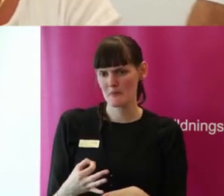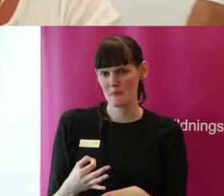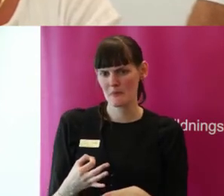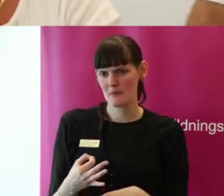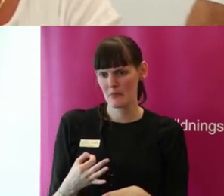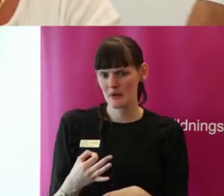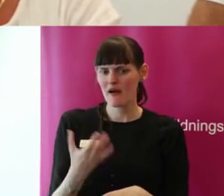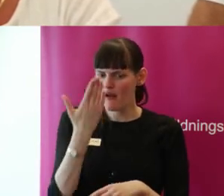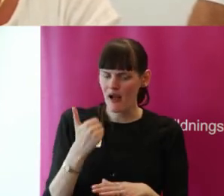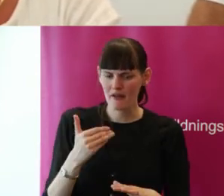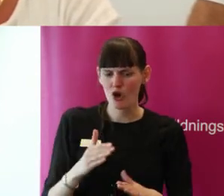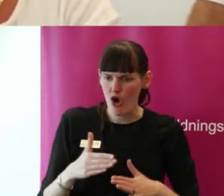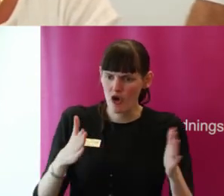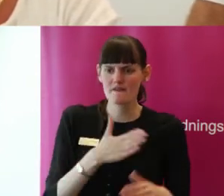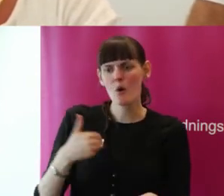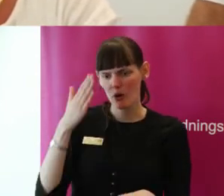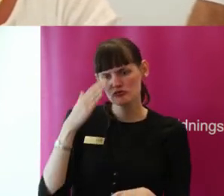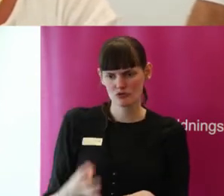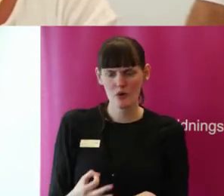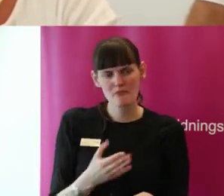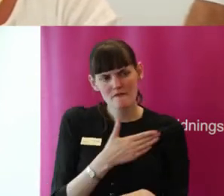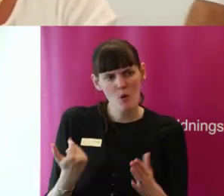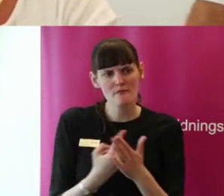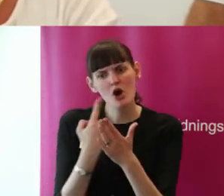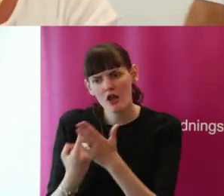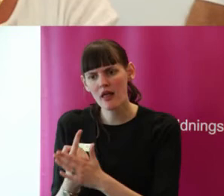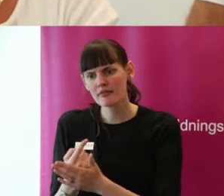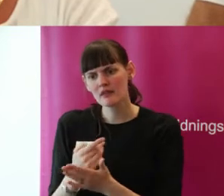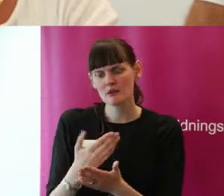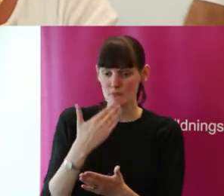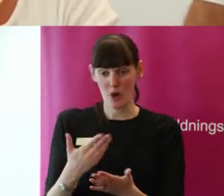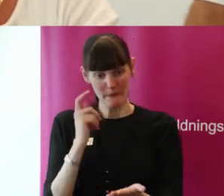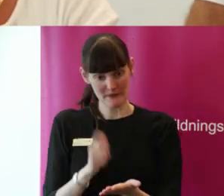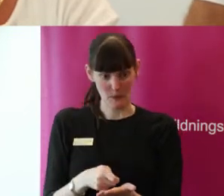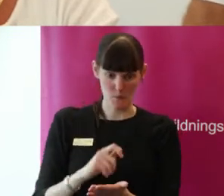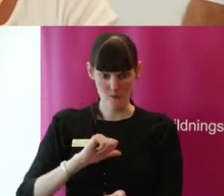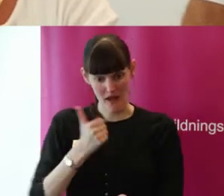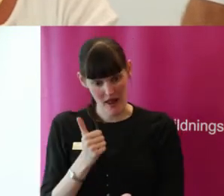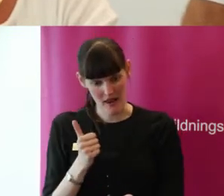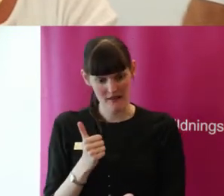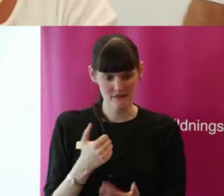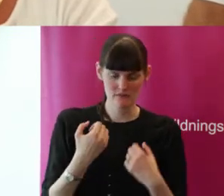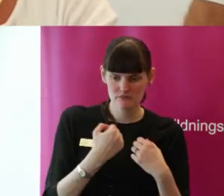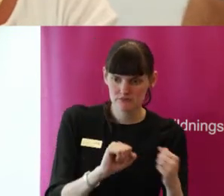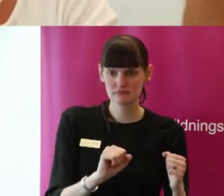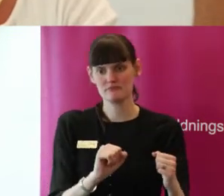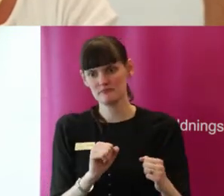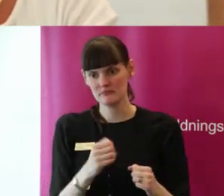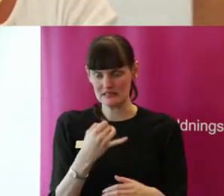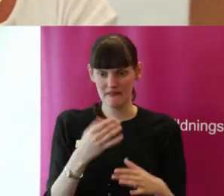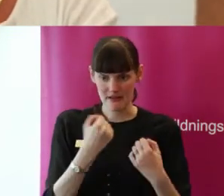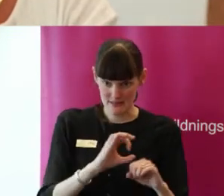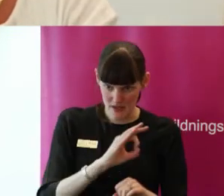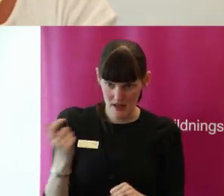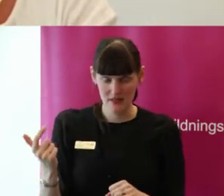som ökar vår kunskap och våra förutsättningar både att fatta bra beslut naturligtvis och vidta rätt åtgärder när det gäller